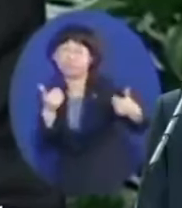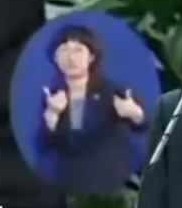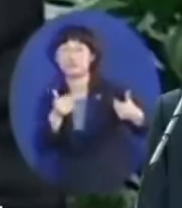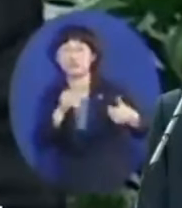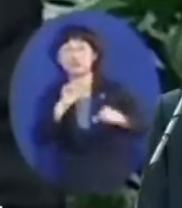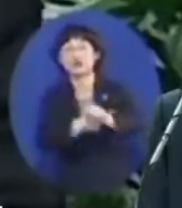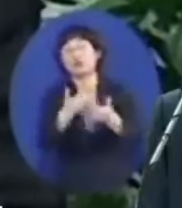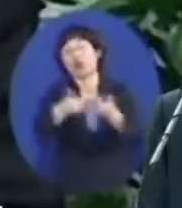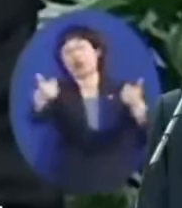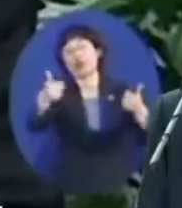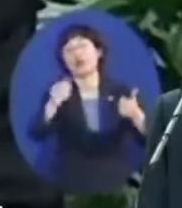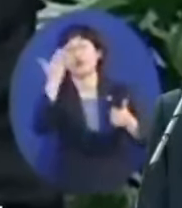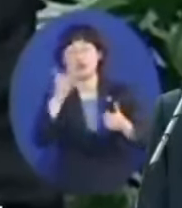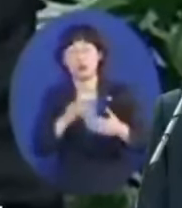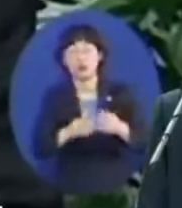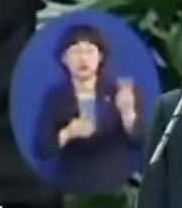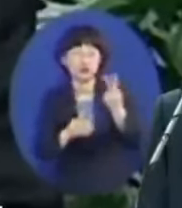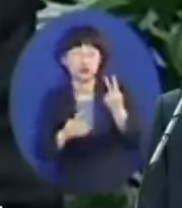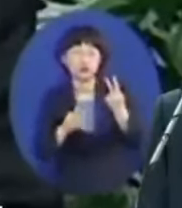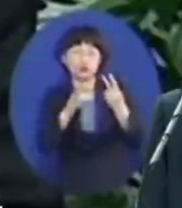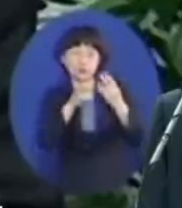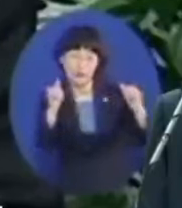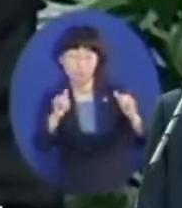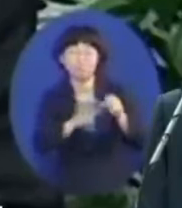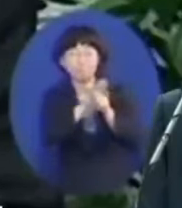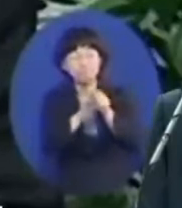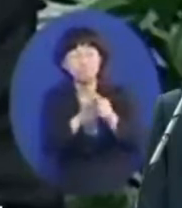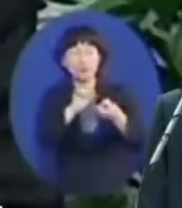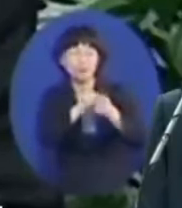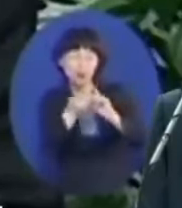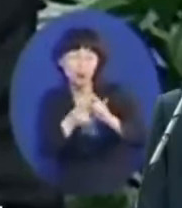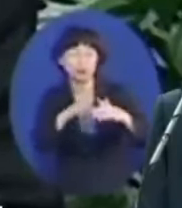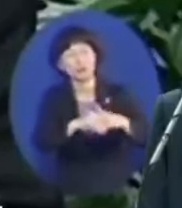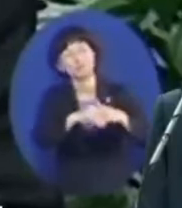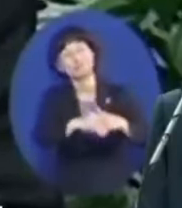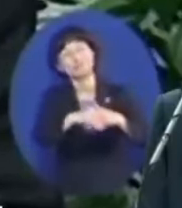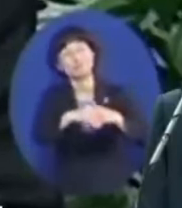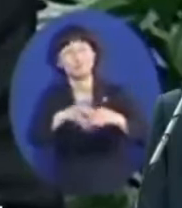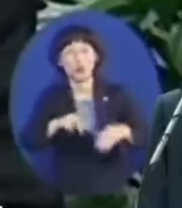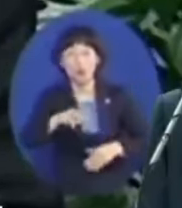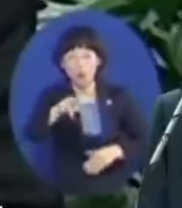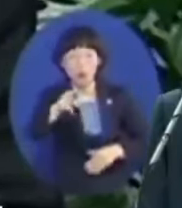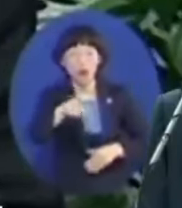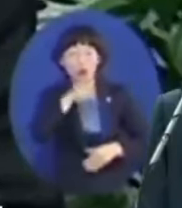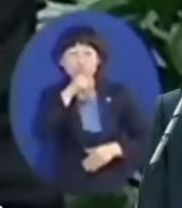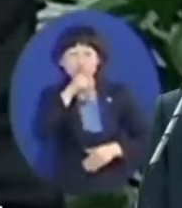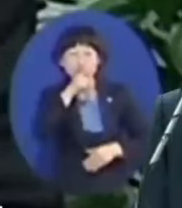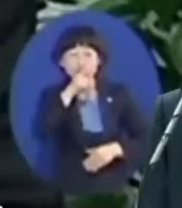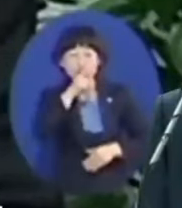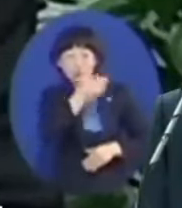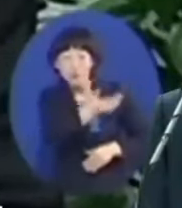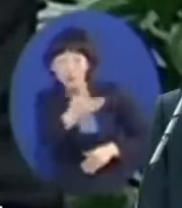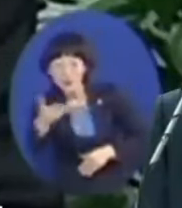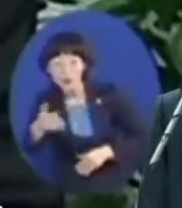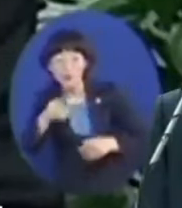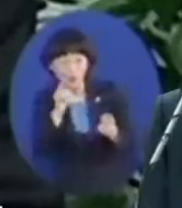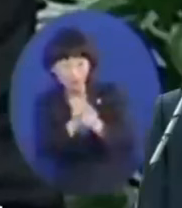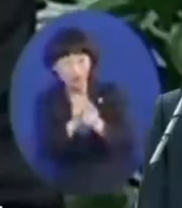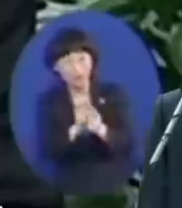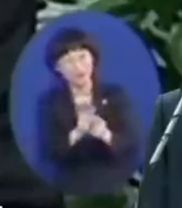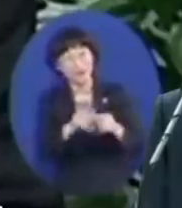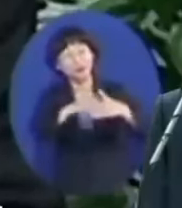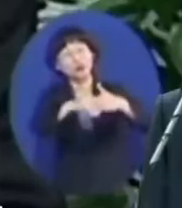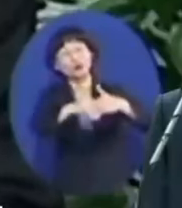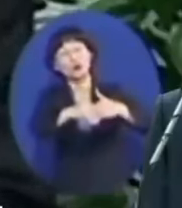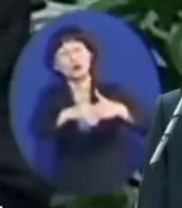것입니다. 두 사람, 사랑하는 사람이 서로 손을 잡고 걸어가다가 실개천을 만났습니다. 실개천을 사이에 두고 손을